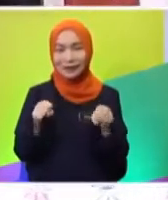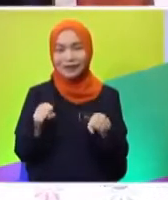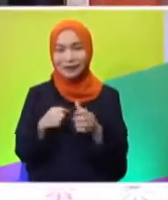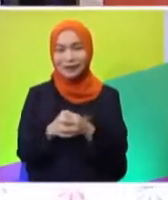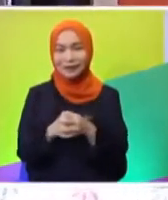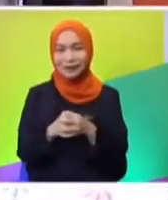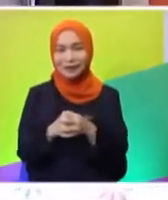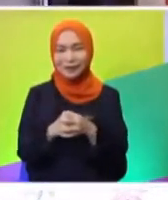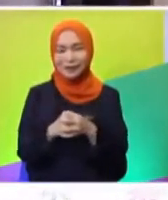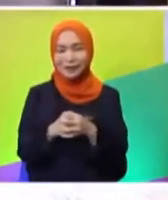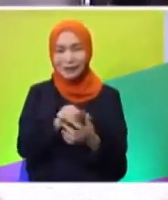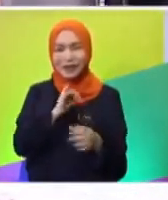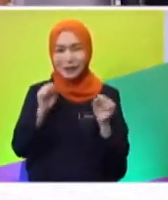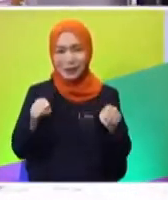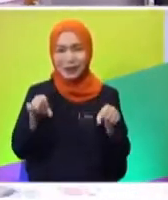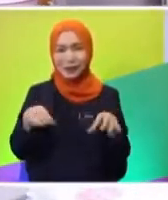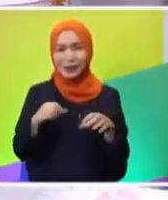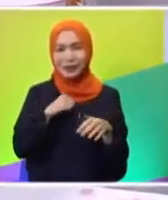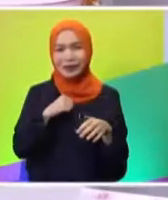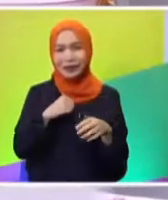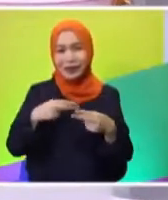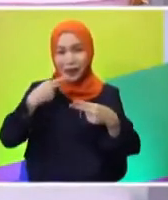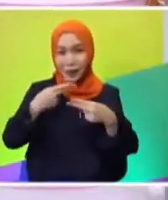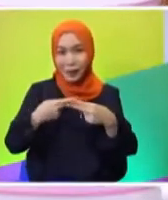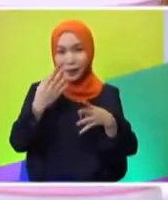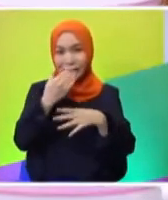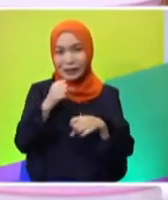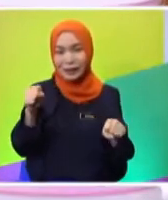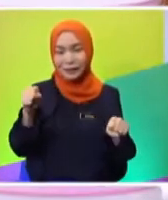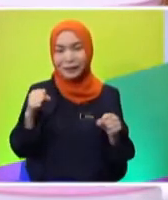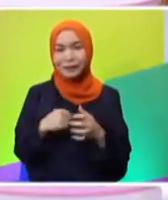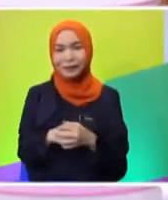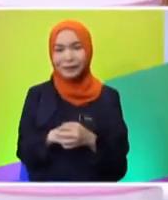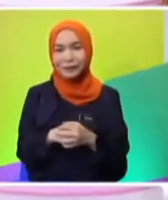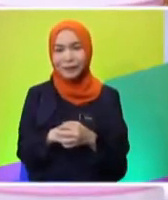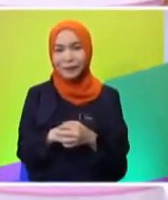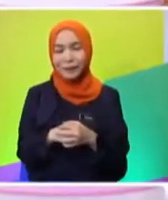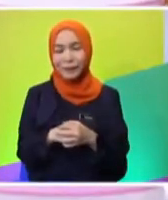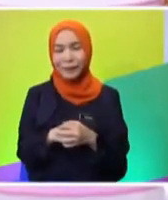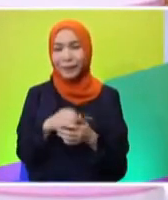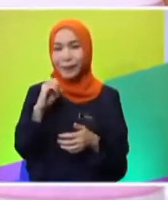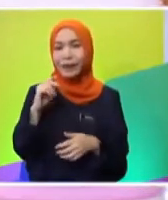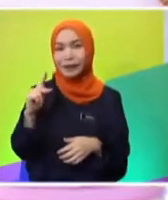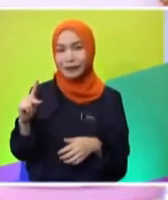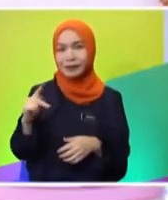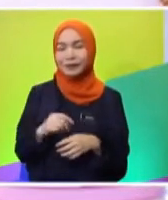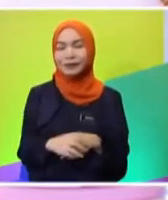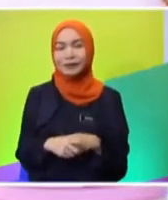hampir hampir kepada pengunjungnya tunggu oke oke